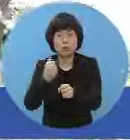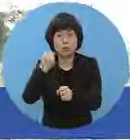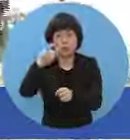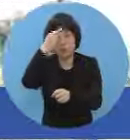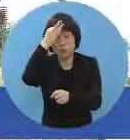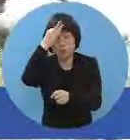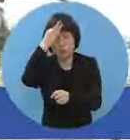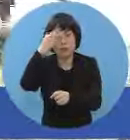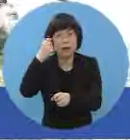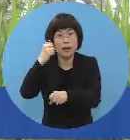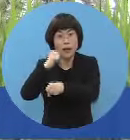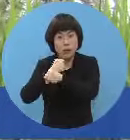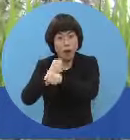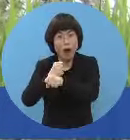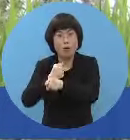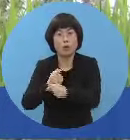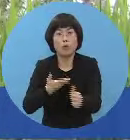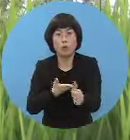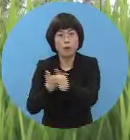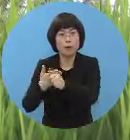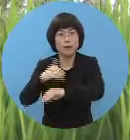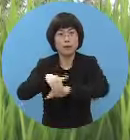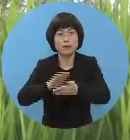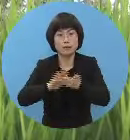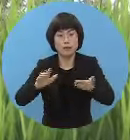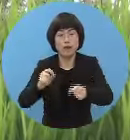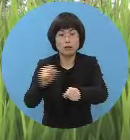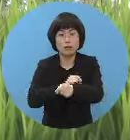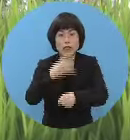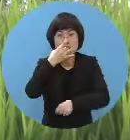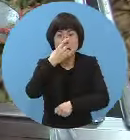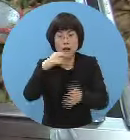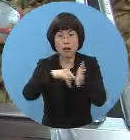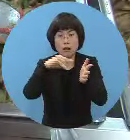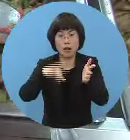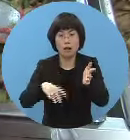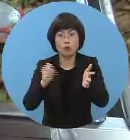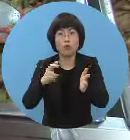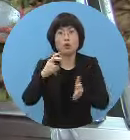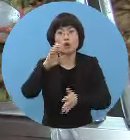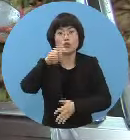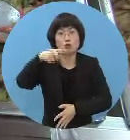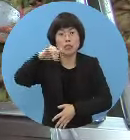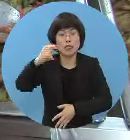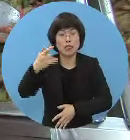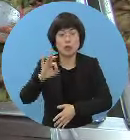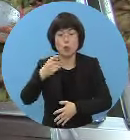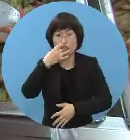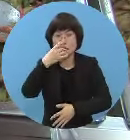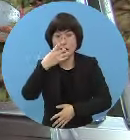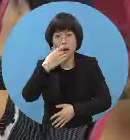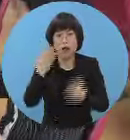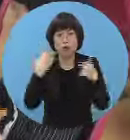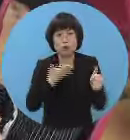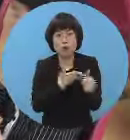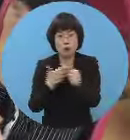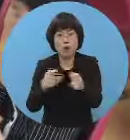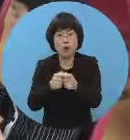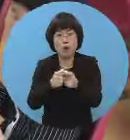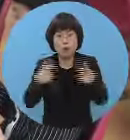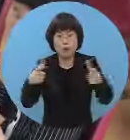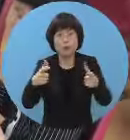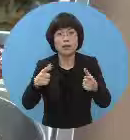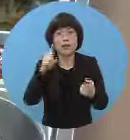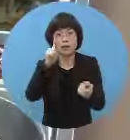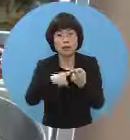개발 보급하겠습니다. 특히 쌀 관세화와 유기농 쌀 학교급식 확대에